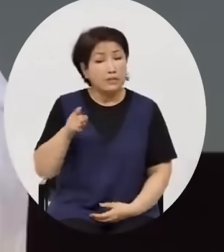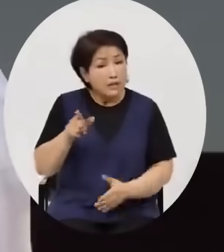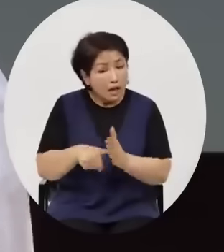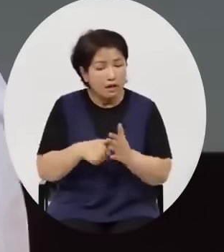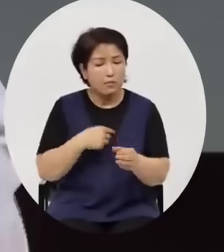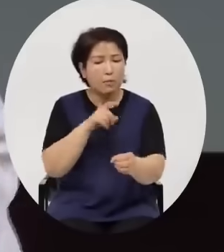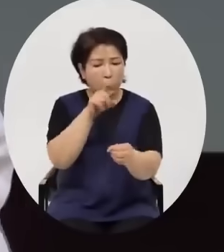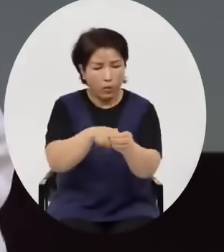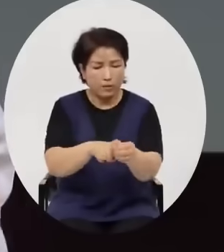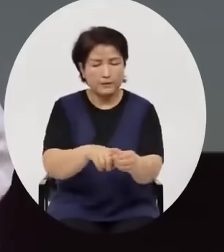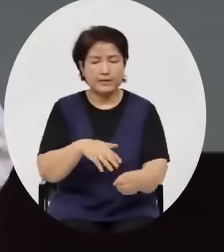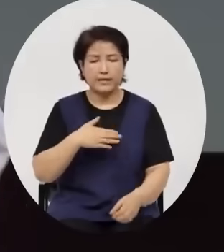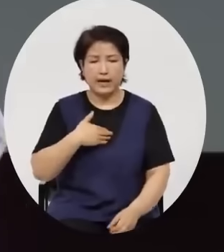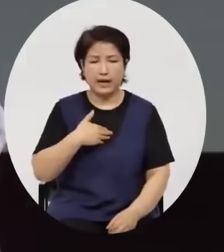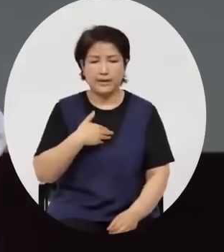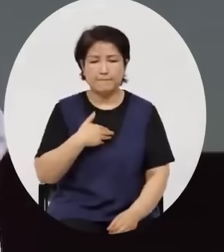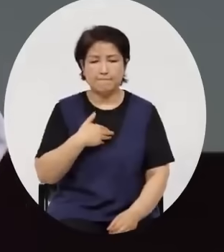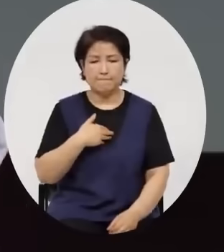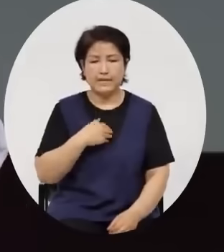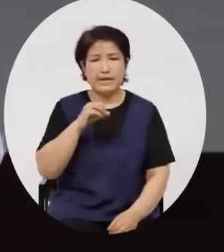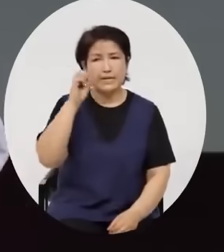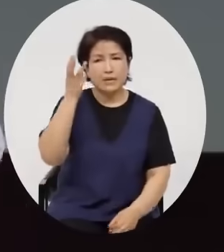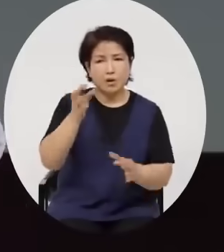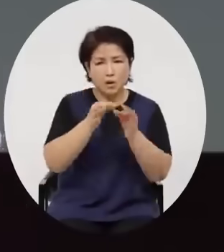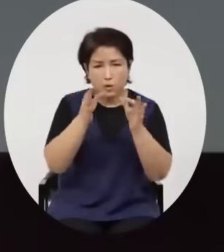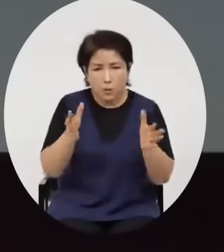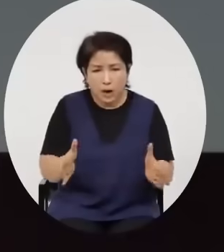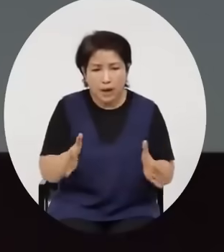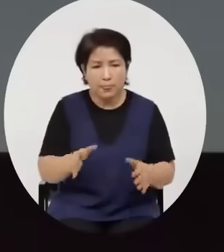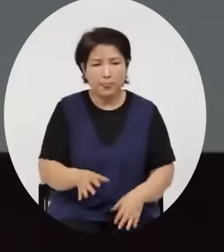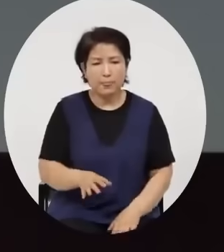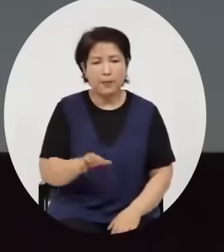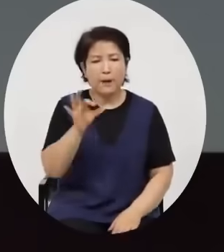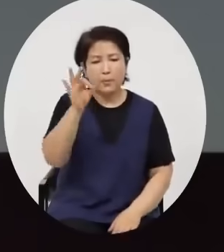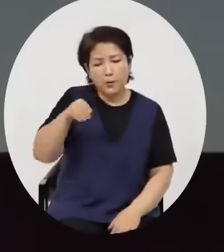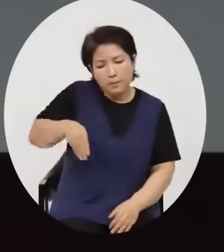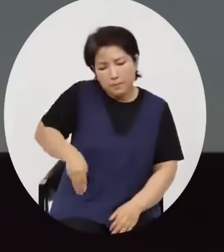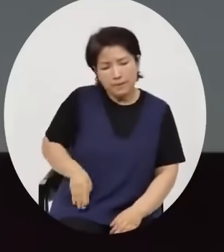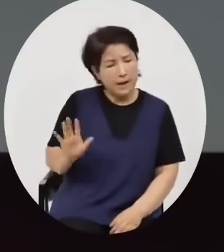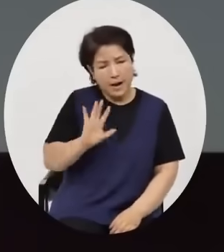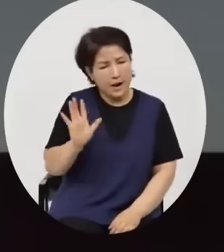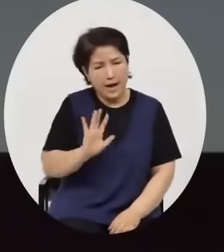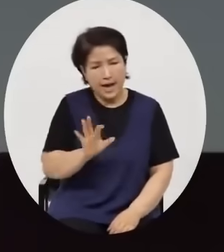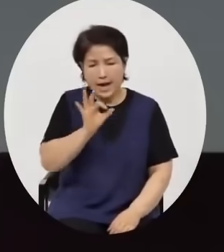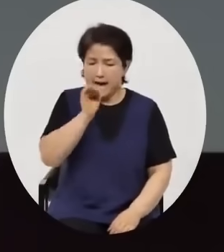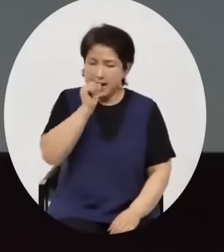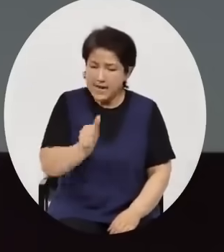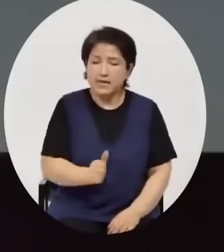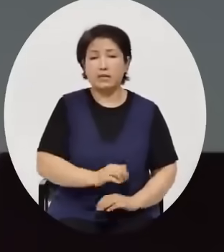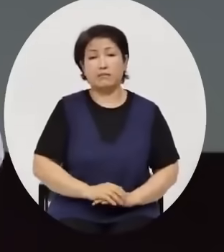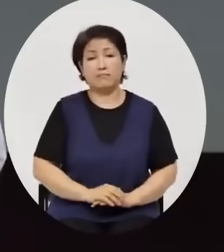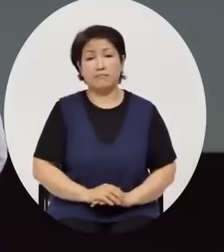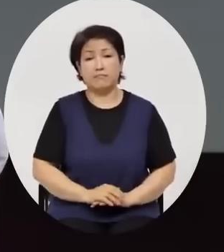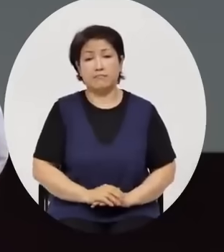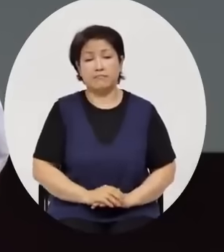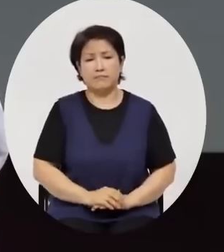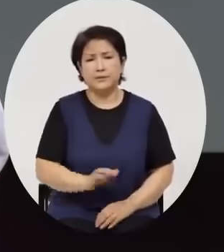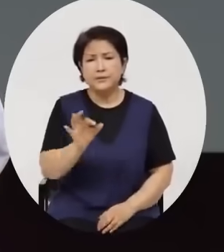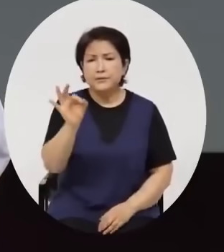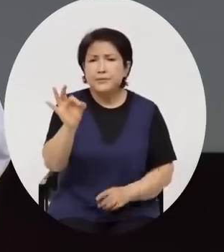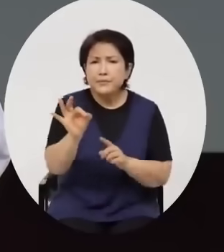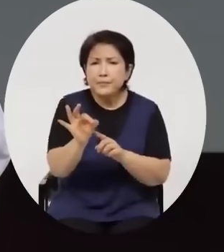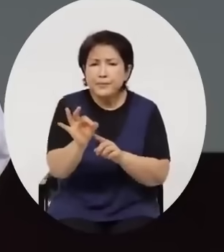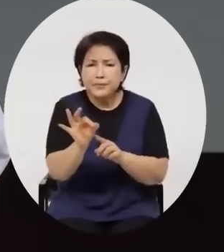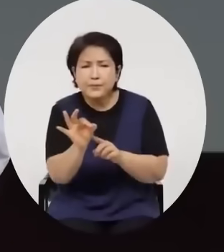목표가 절대로 나는 섯 달 동안은 돈을 호주머니에 넣고 살지 않겠다. 왜냐하면 우리가